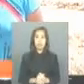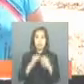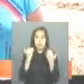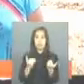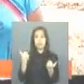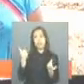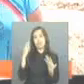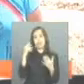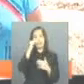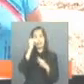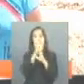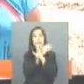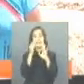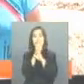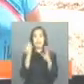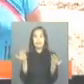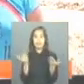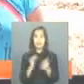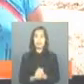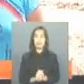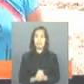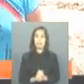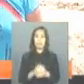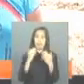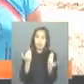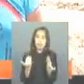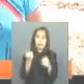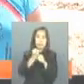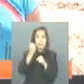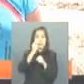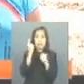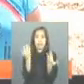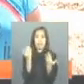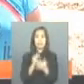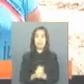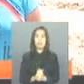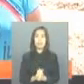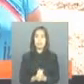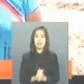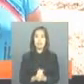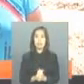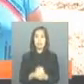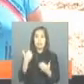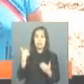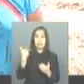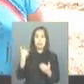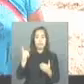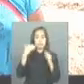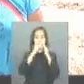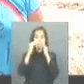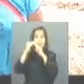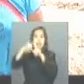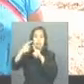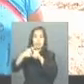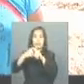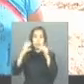าได้ตรงนี้ป้าก็ไปร้องเรียนว่าแล้วไม่เคยตะปูก็ต้องทนกับปนี้ถึงงานบ้านเจ้าเรื่อง